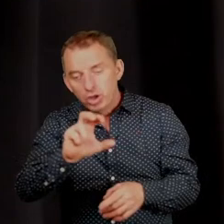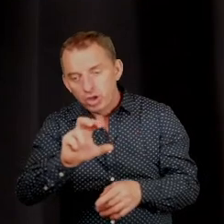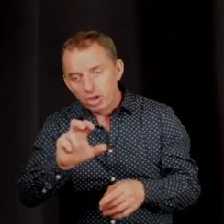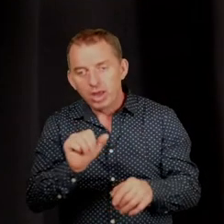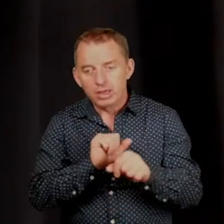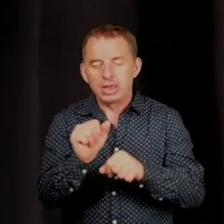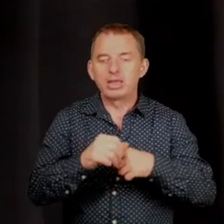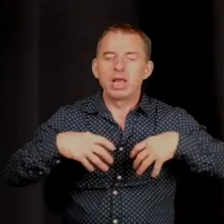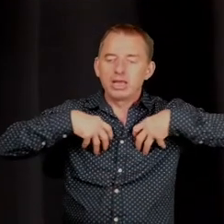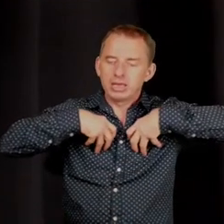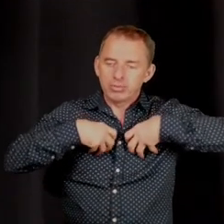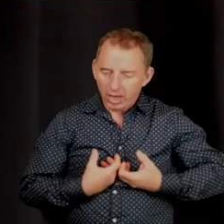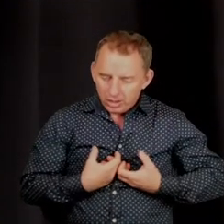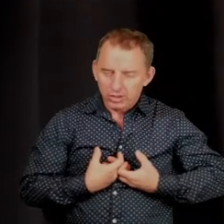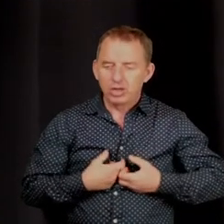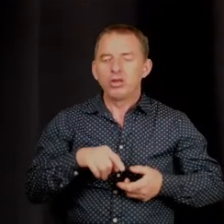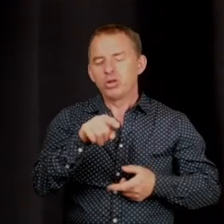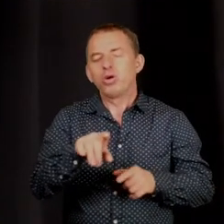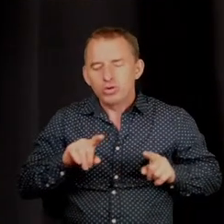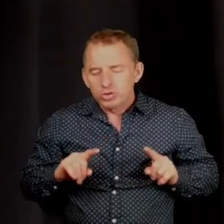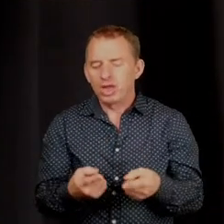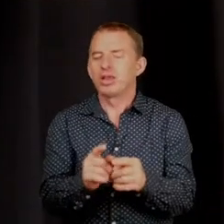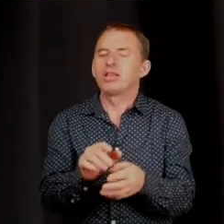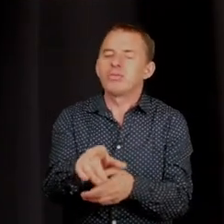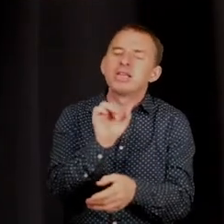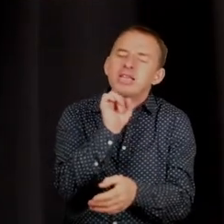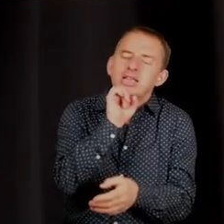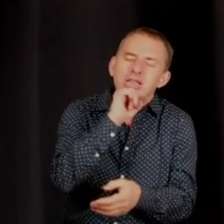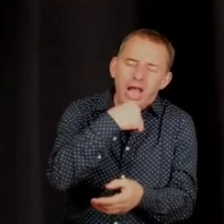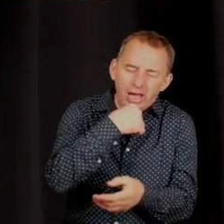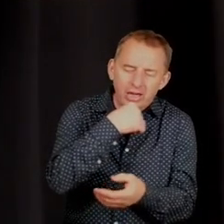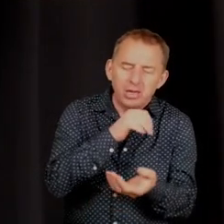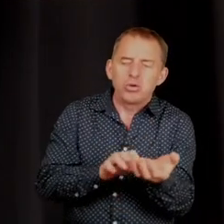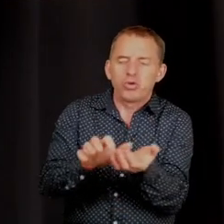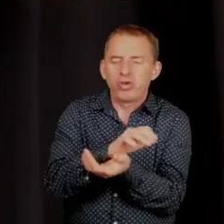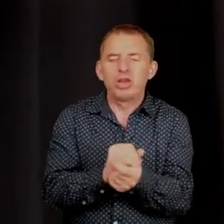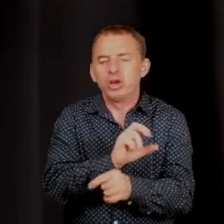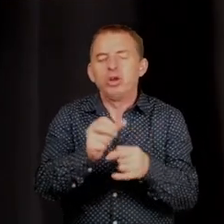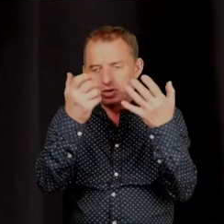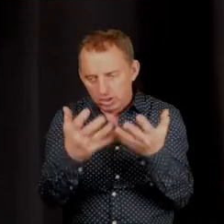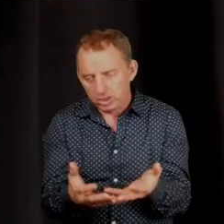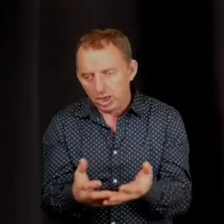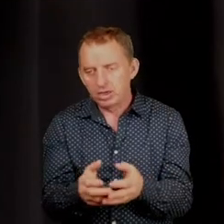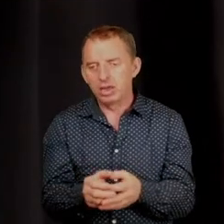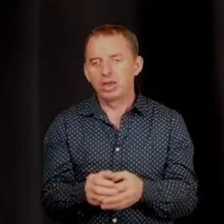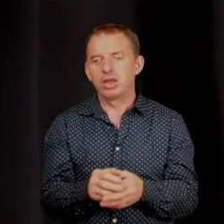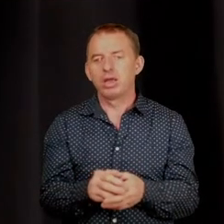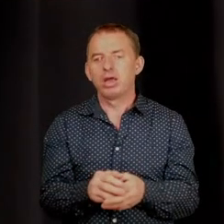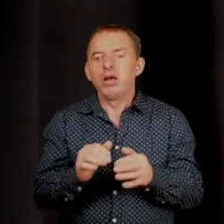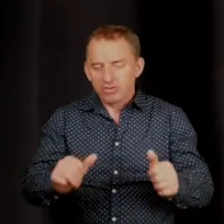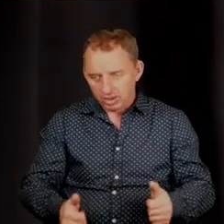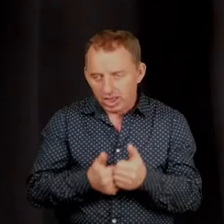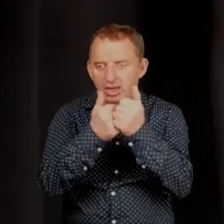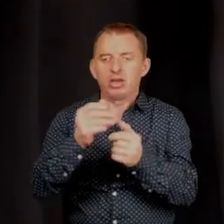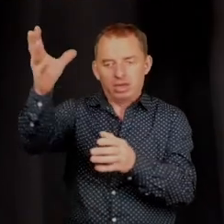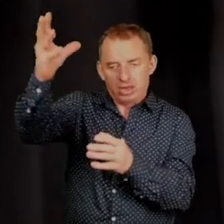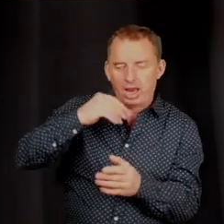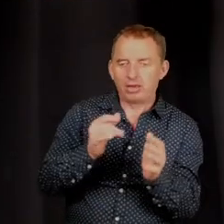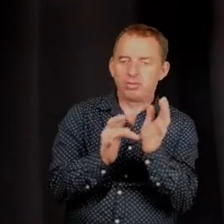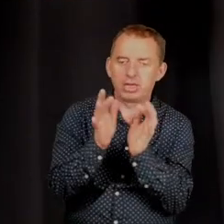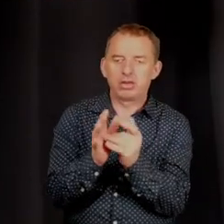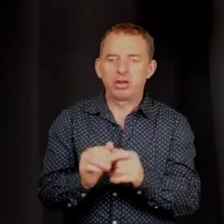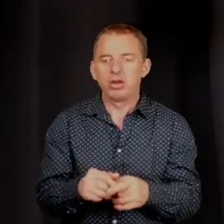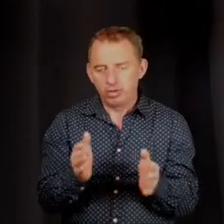jesteś zmęczony tym, co dzieje się na tym starym świecie? Would you like to stand with me? Czy chcesz wstać teraz ze mną, abyśmy And by standing